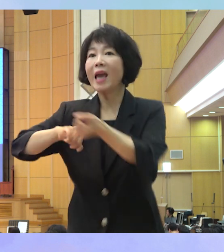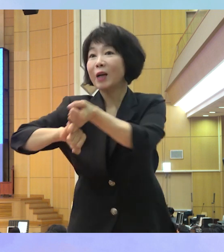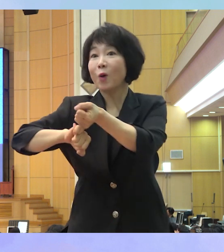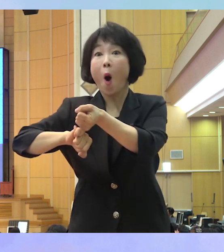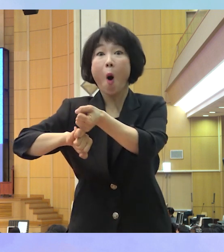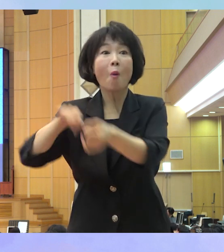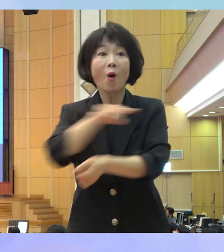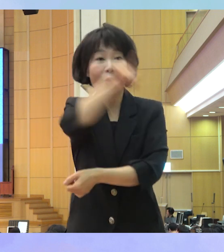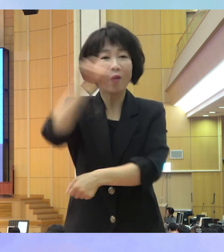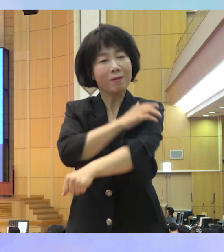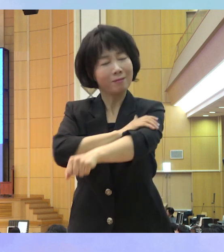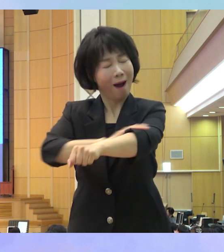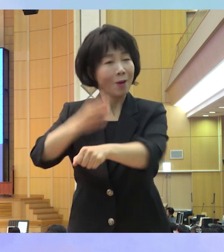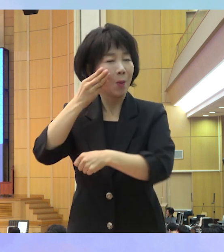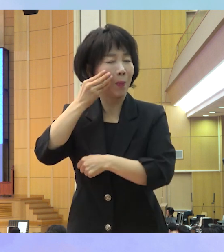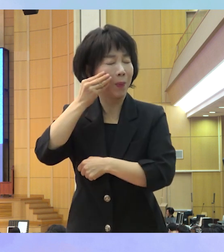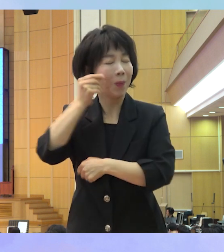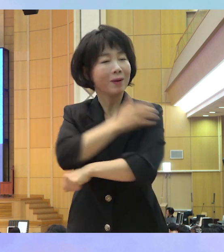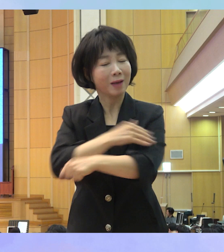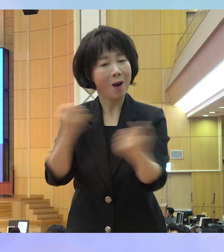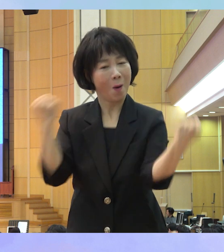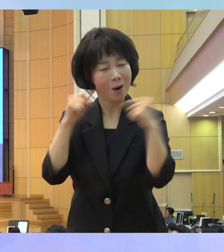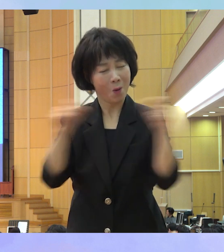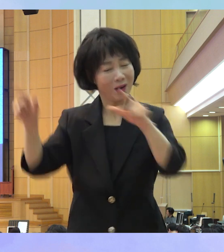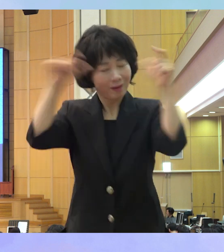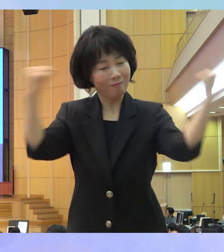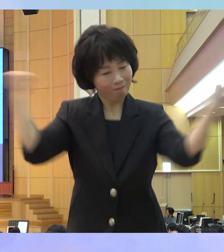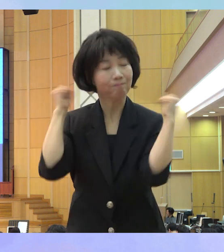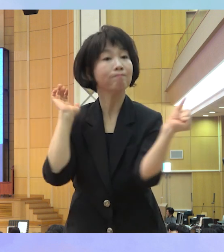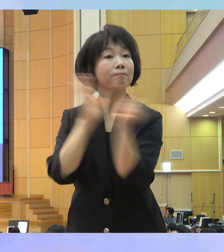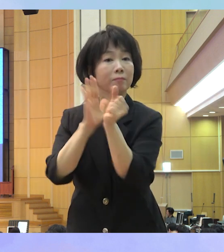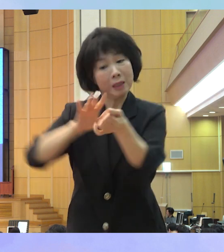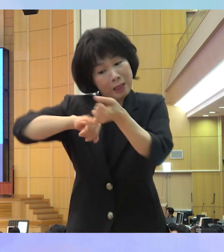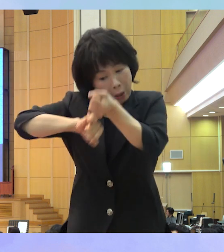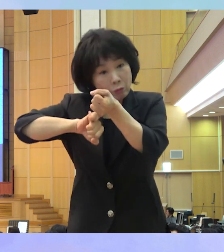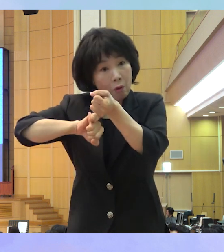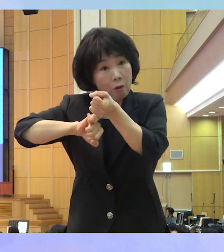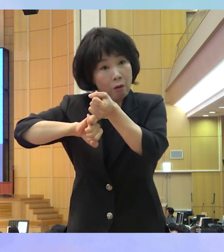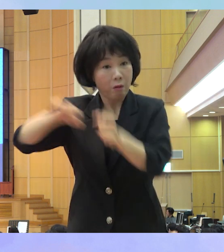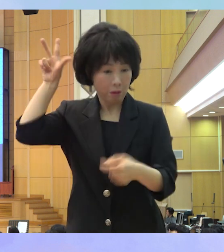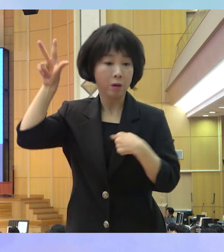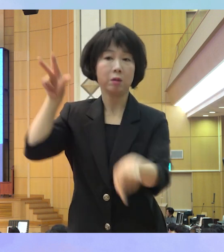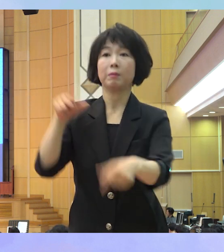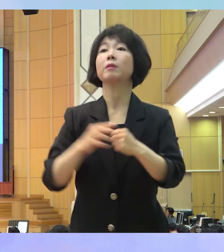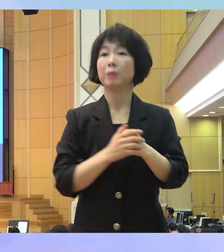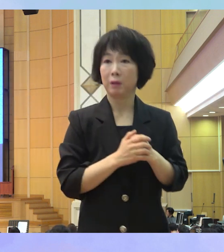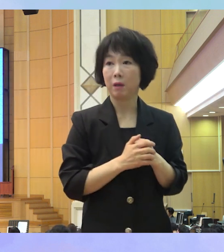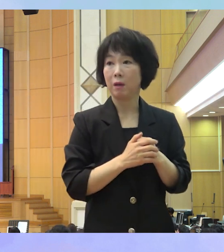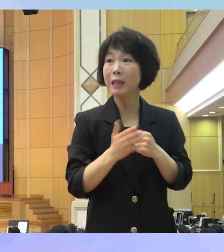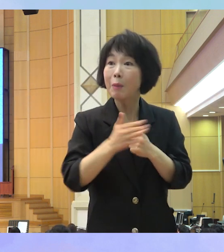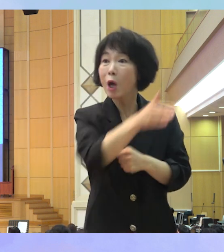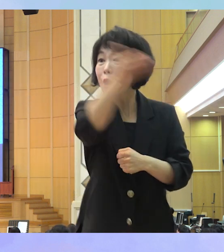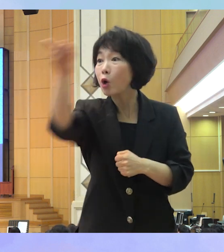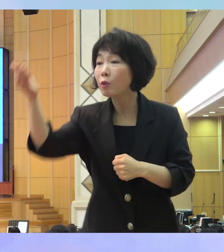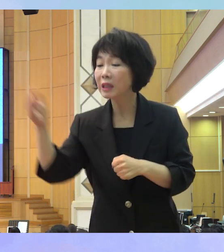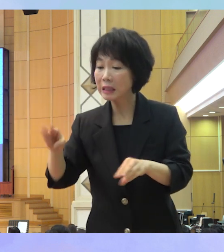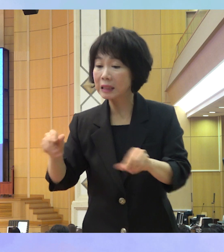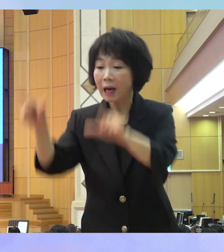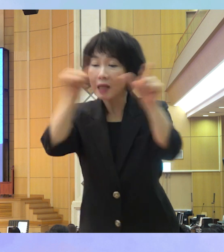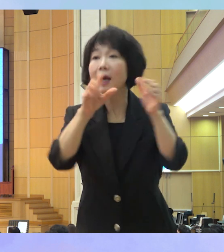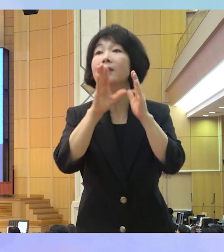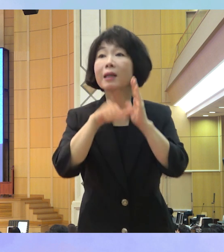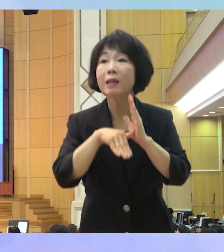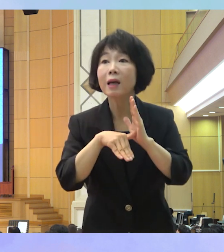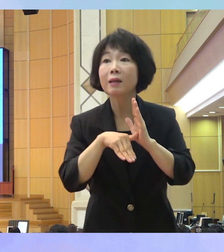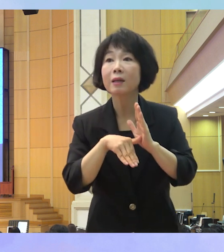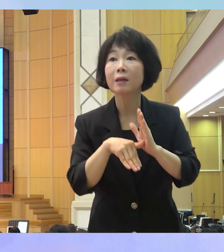무엇을? 잘 되고 장수하겠다. 이것을 약속하신다는 거예요. 그러니까 여러분, 이 땅에 살